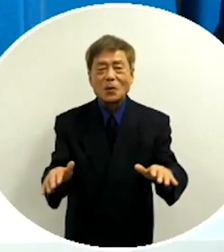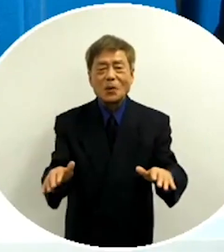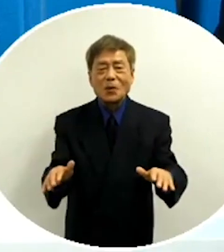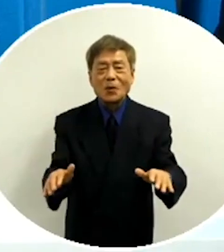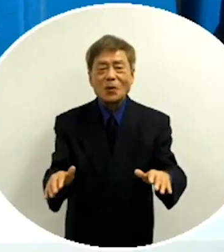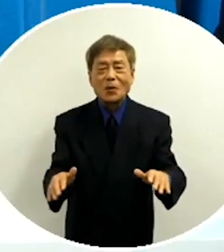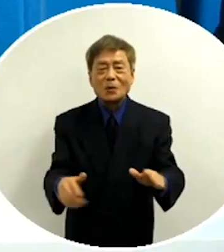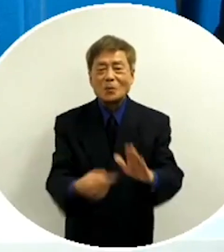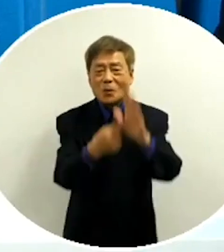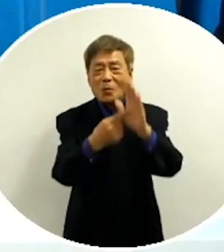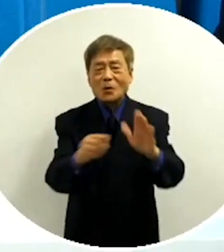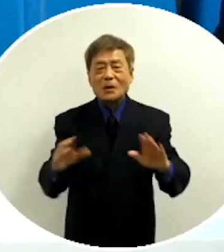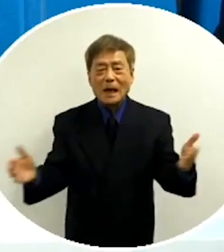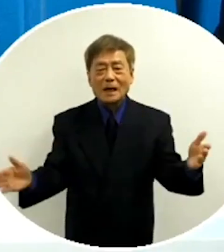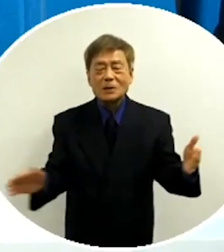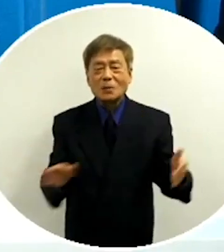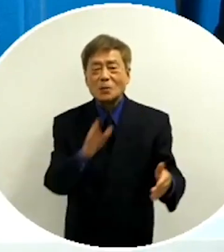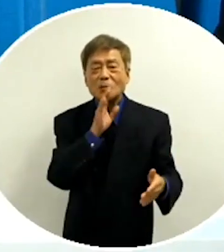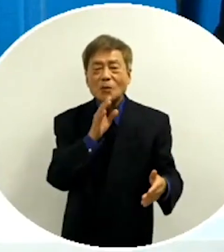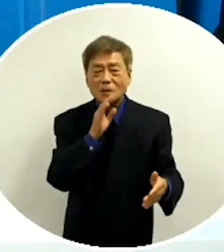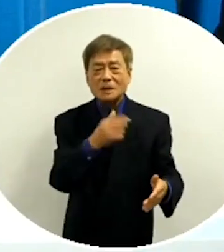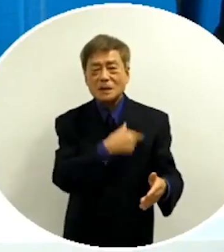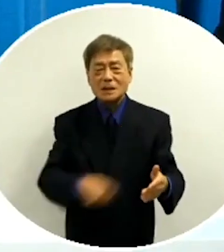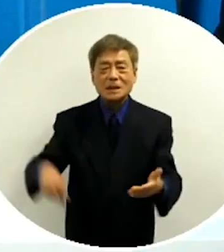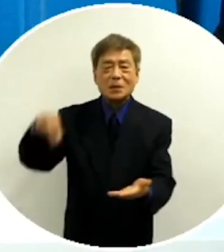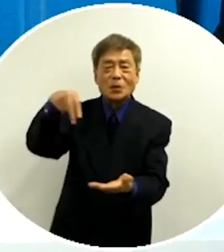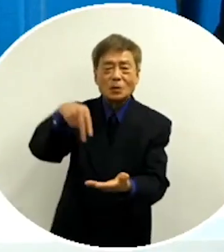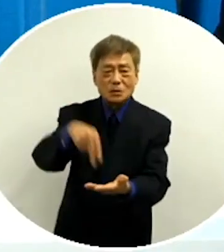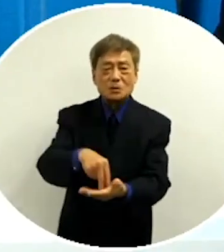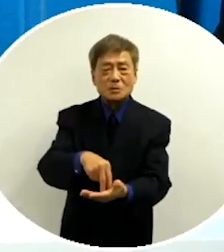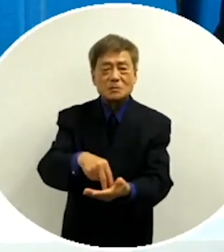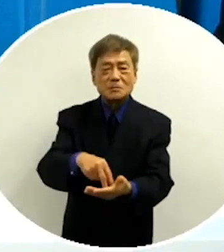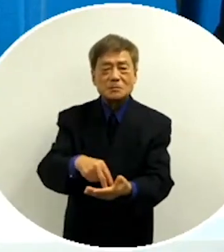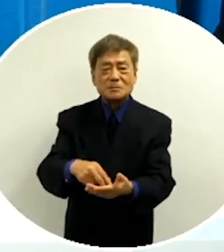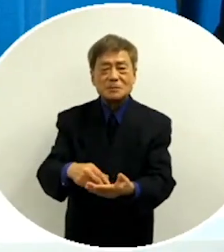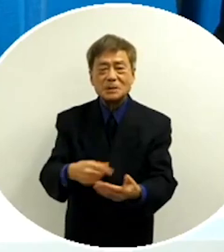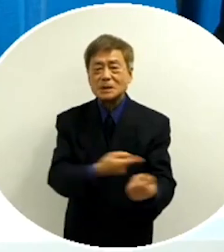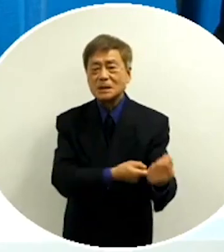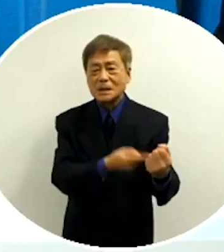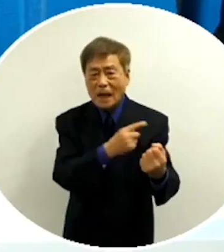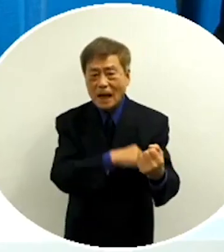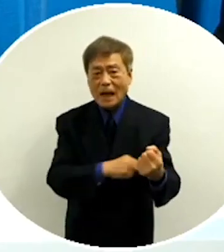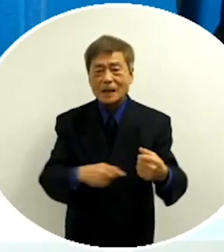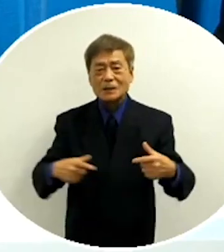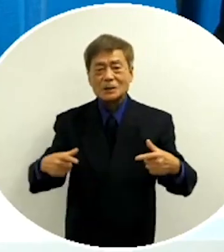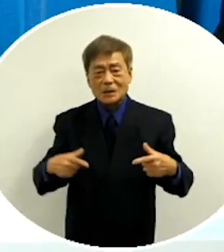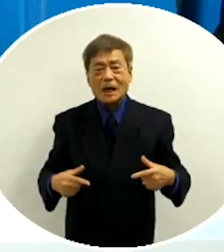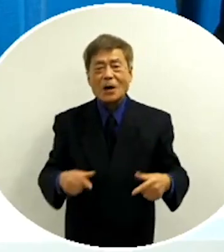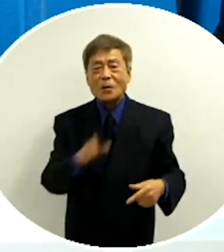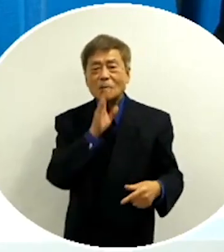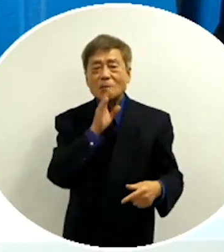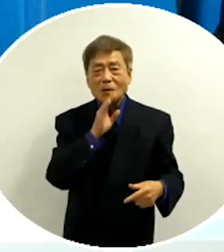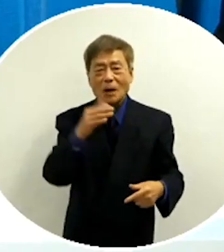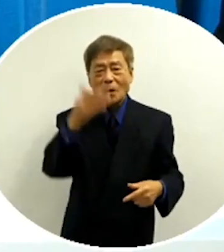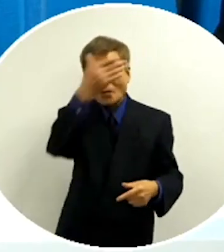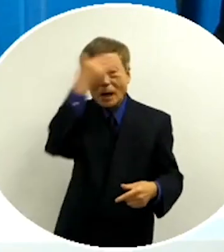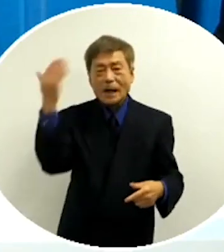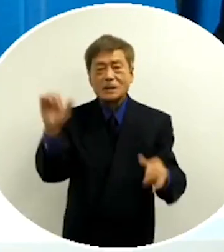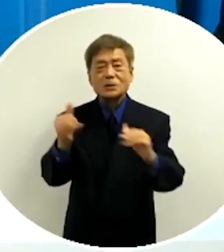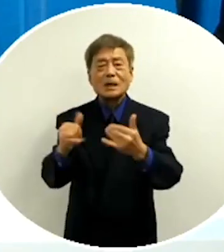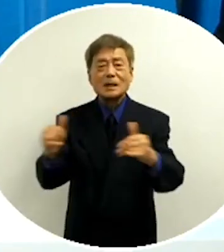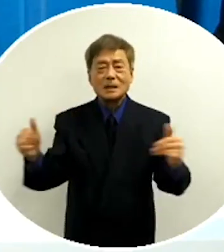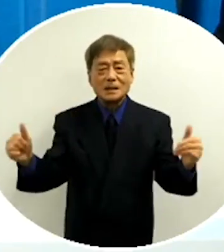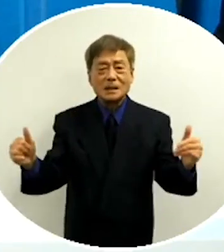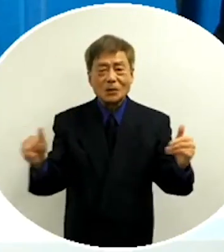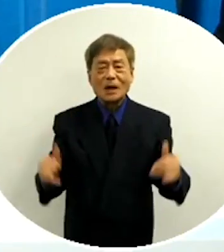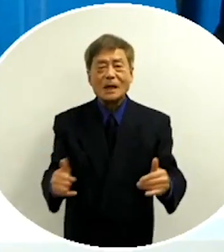でもすごい勇気がいることなんですけどそれでもやろうっていう若者がいてそこにあの多くの音咲お母さんお兄さん